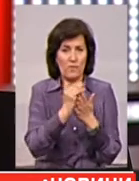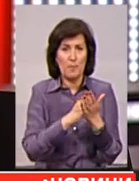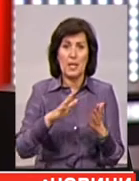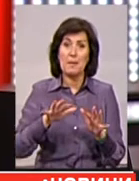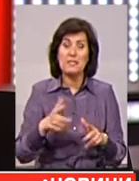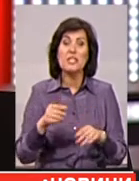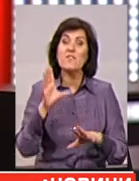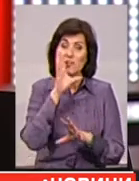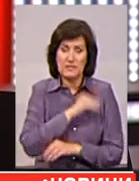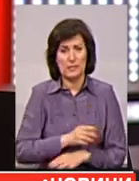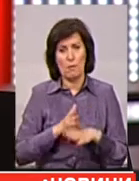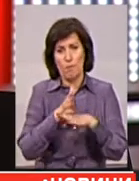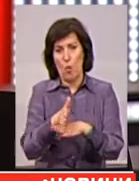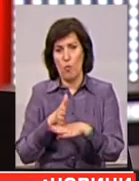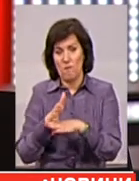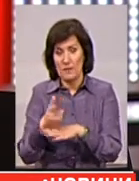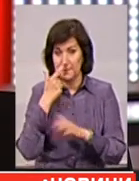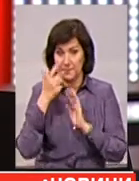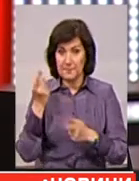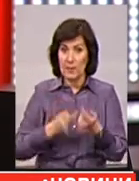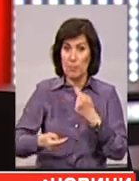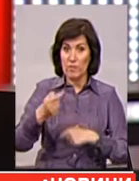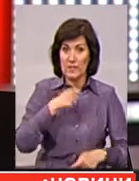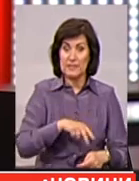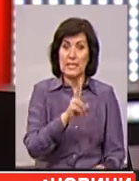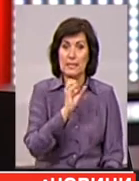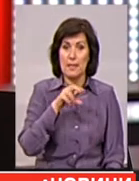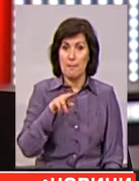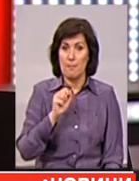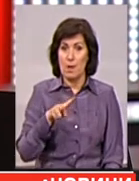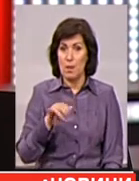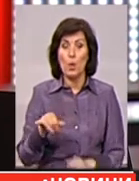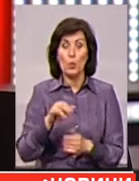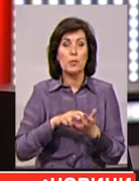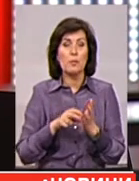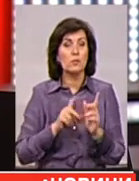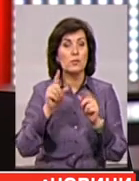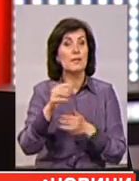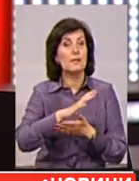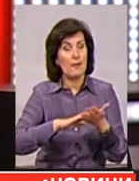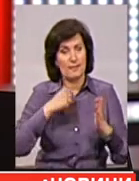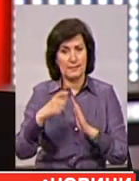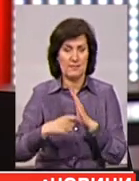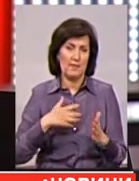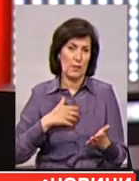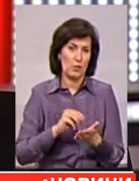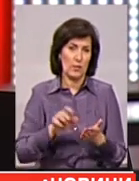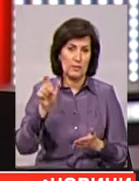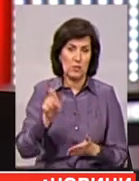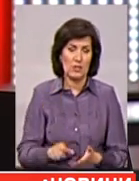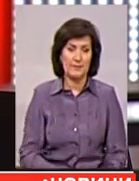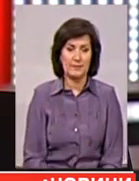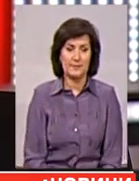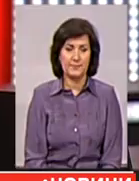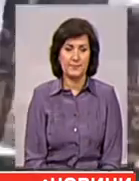місць, де він вже встиг побувати. Нещодавно повернувся з Непалу. А куди планує вирушити далі, дізнавалася Ольга Хорошко.